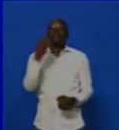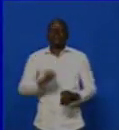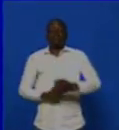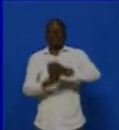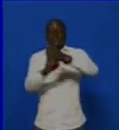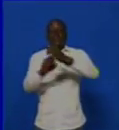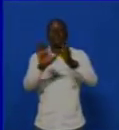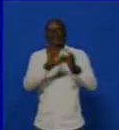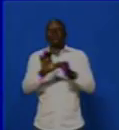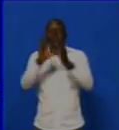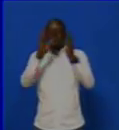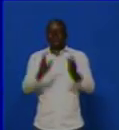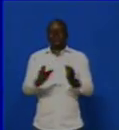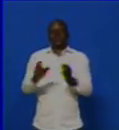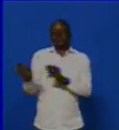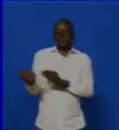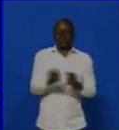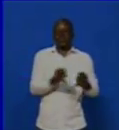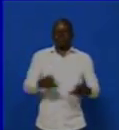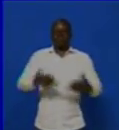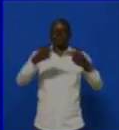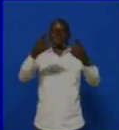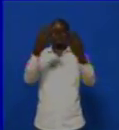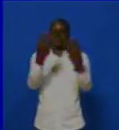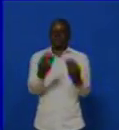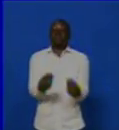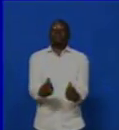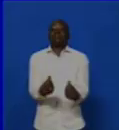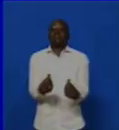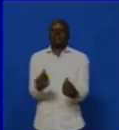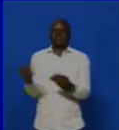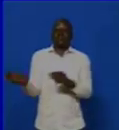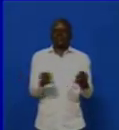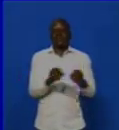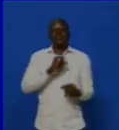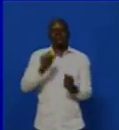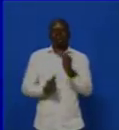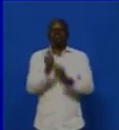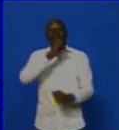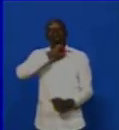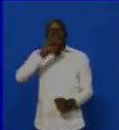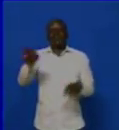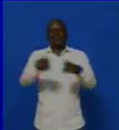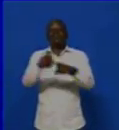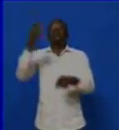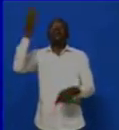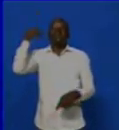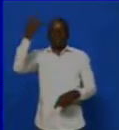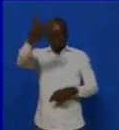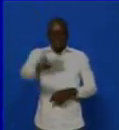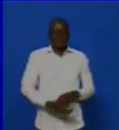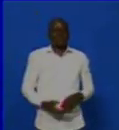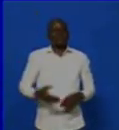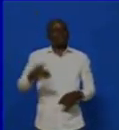coordonnateur général du mouvement propose des solutions. Le mouvement Plus rien ne sera comme avant invite la classe burkinabé dans